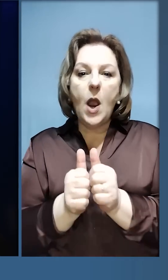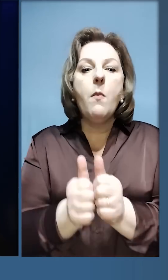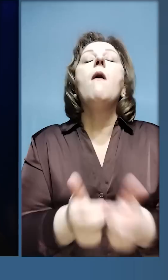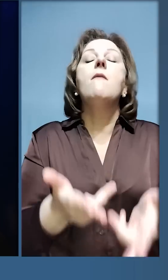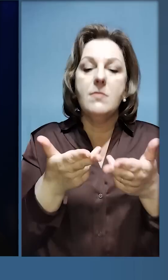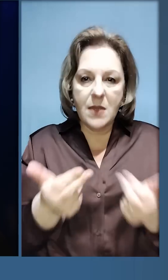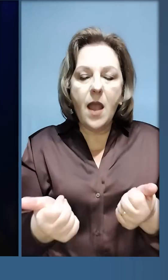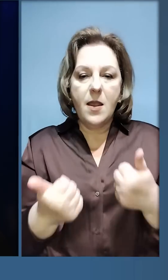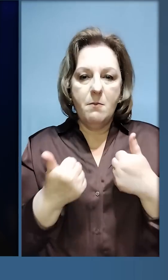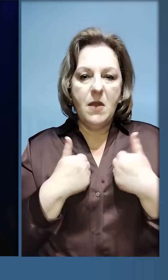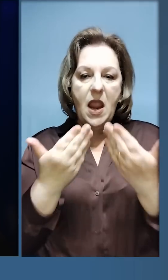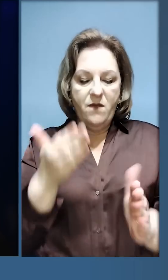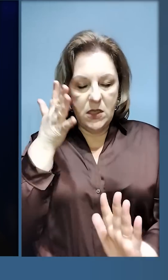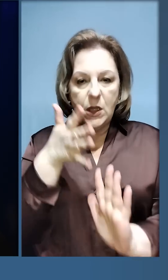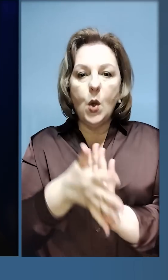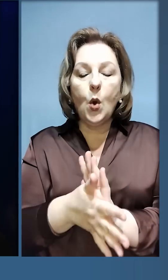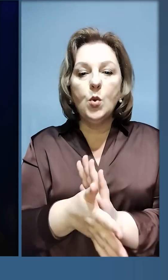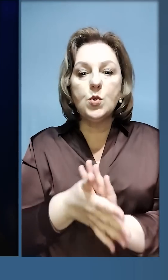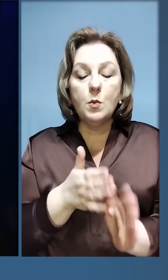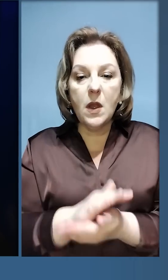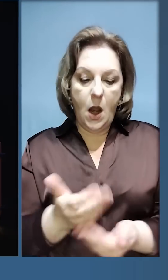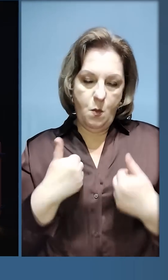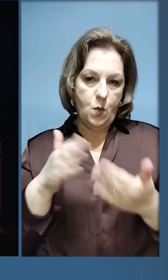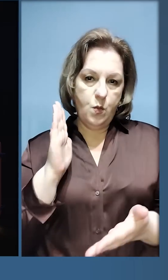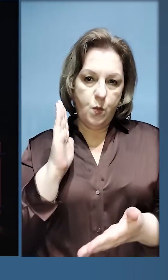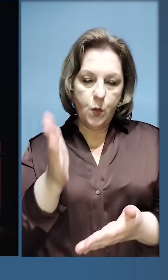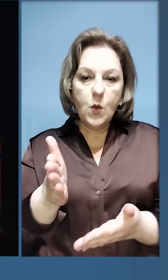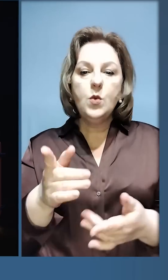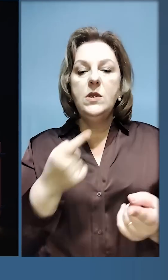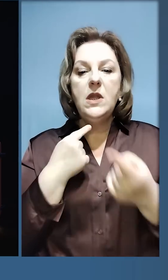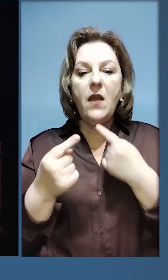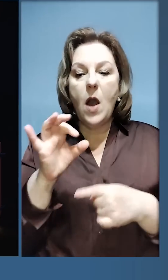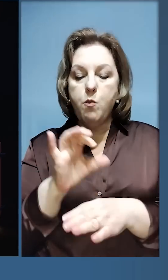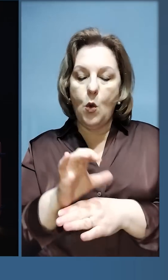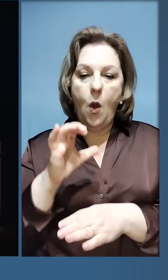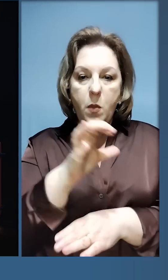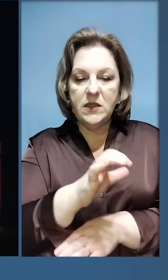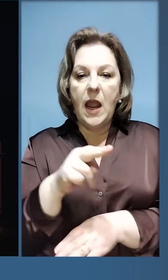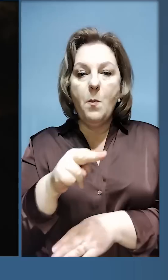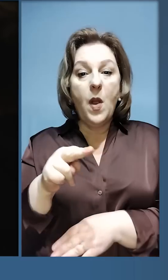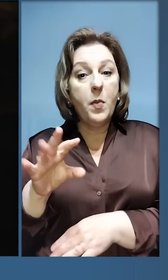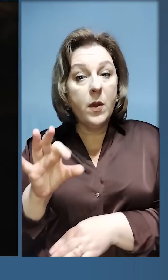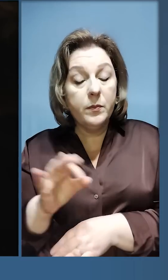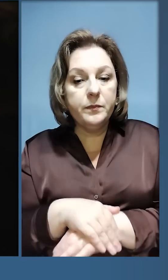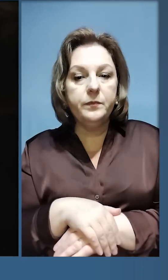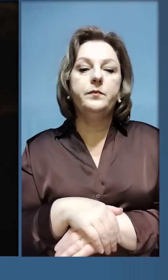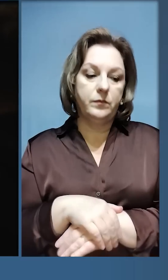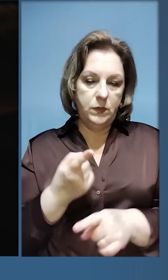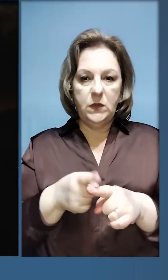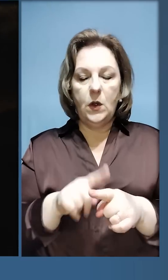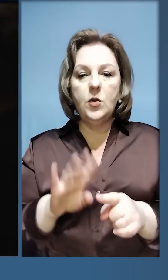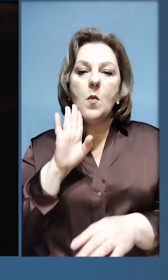від наших партнерів, що так, ми вас розуміємо. І тож ми будемо говорити про постачання ППО.